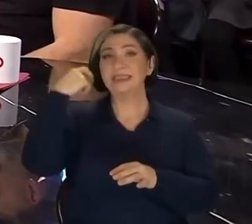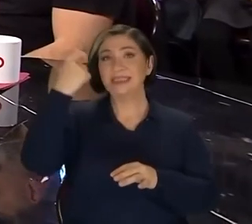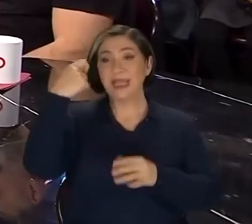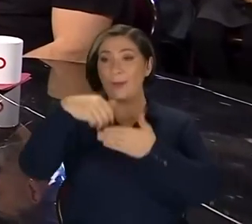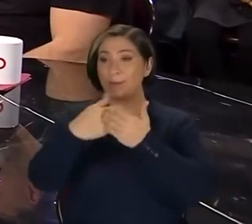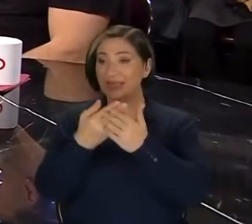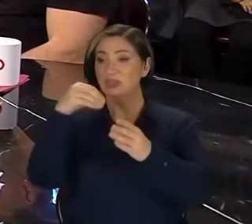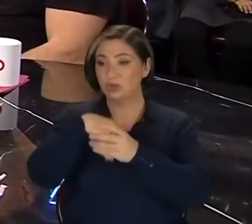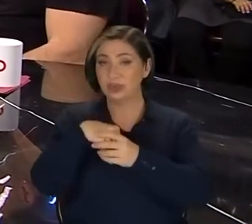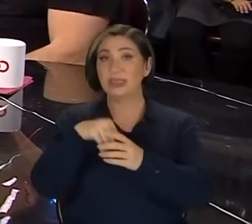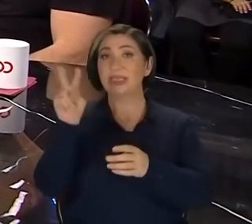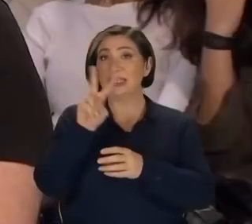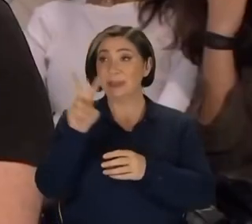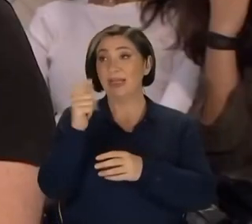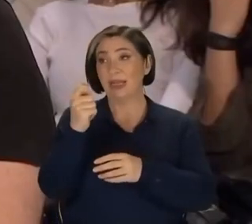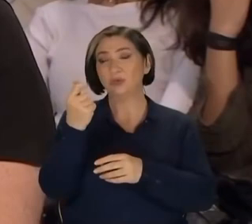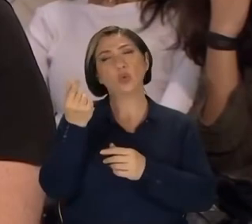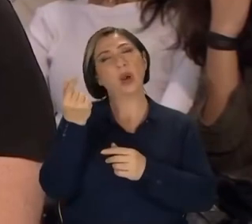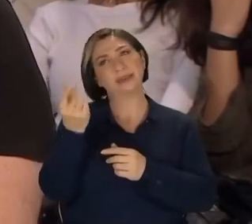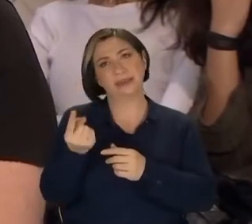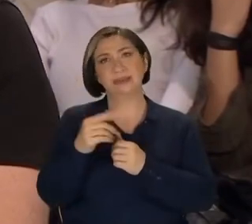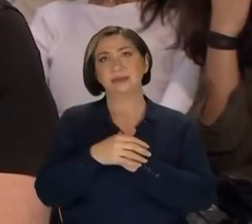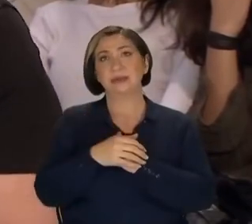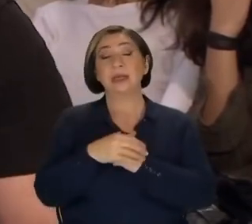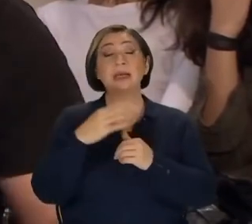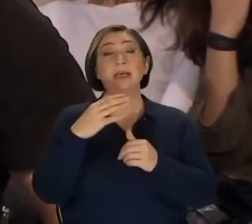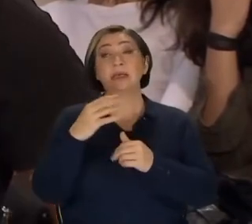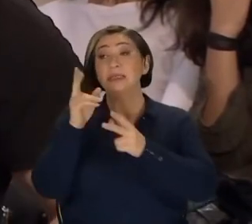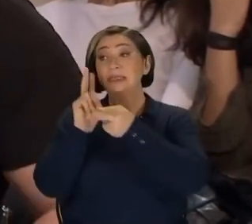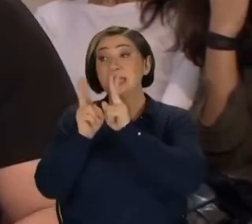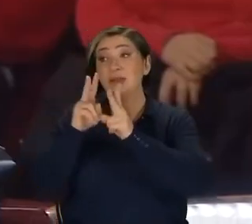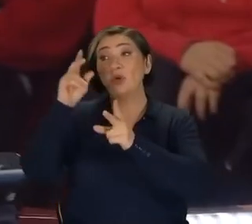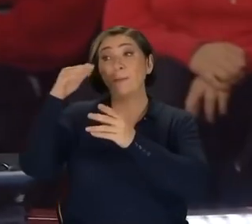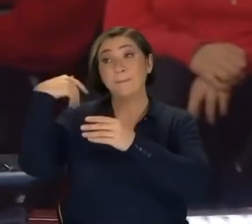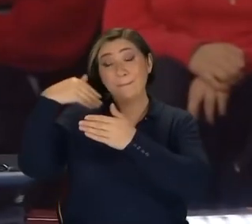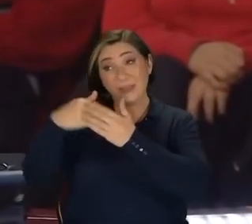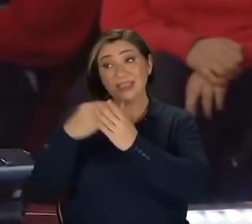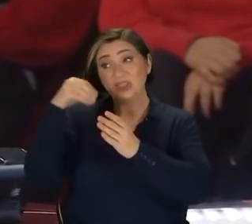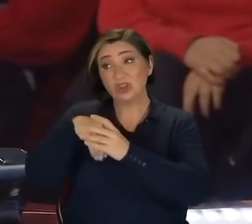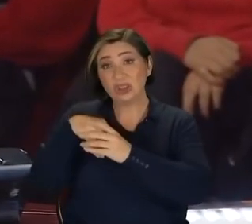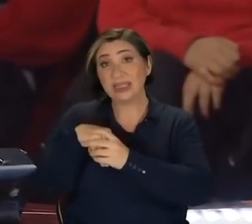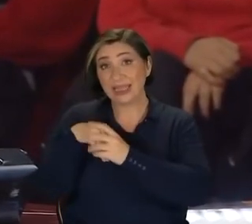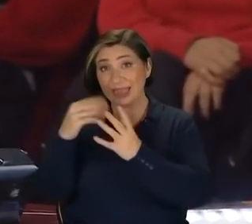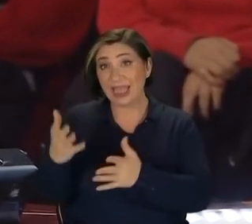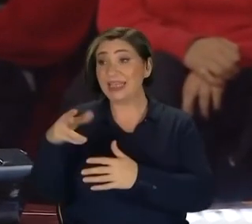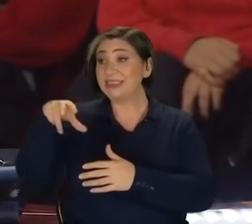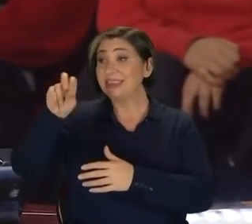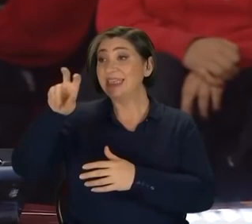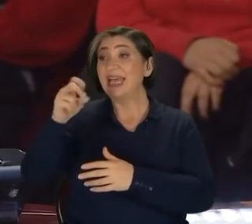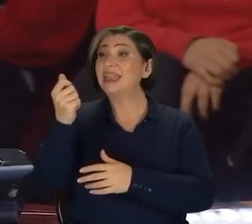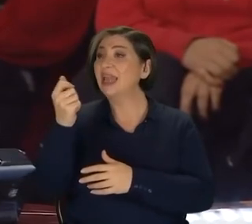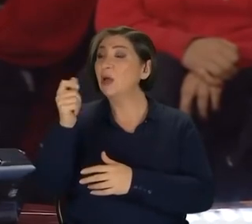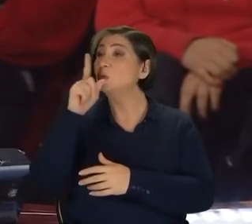sinema bileti için 20 lira çok az. Abi bizim memlekette çok değil. Tiyatro bileti içinde 80